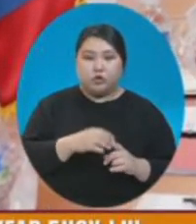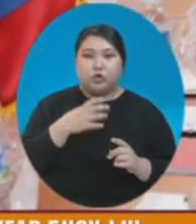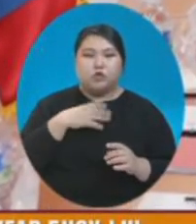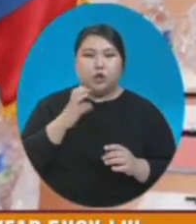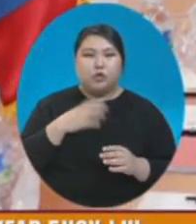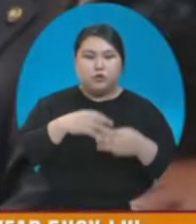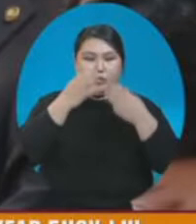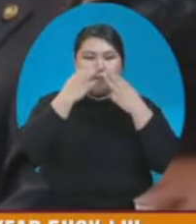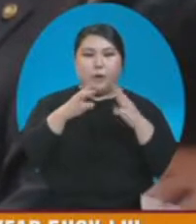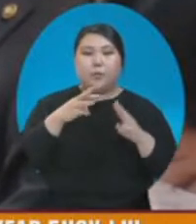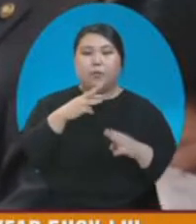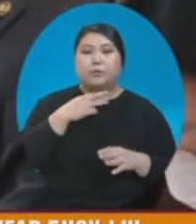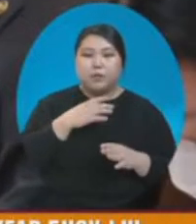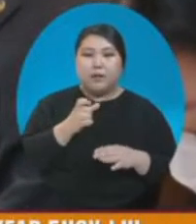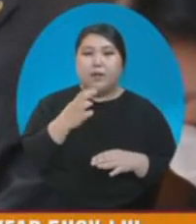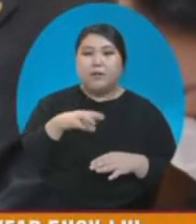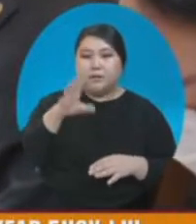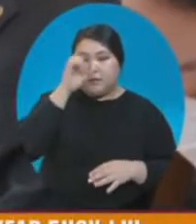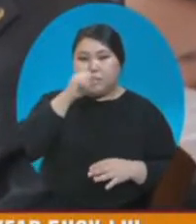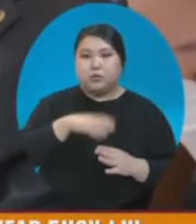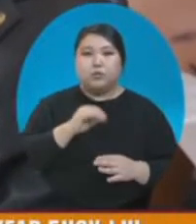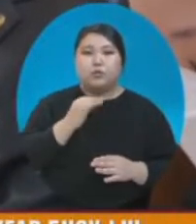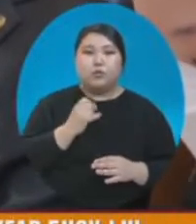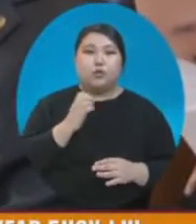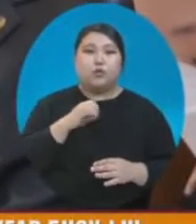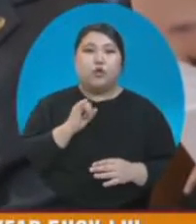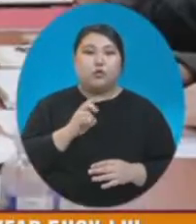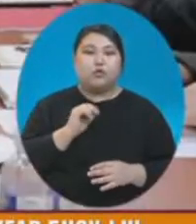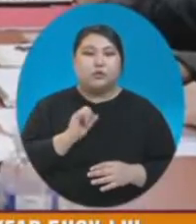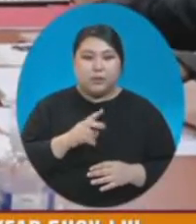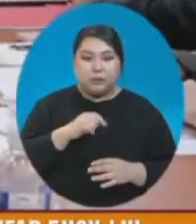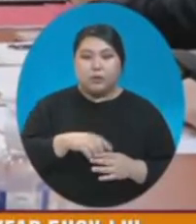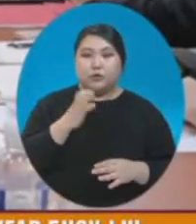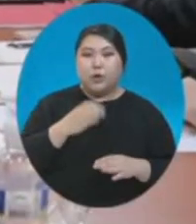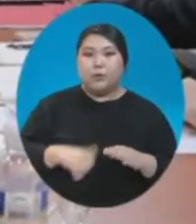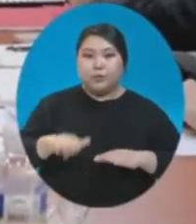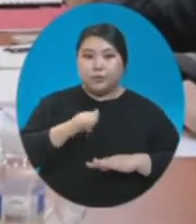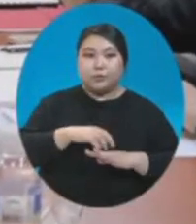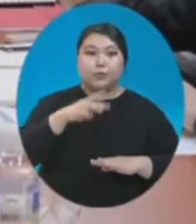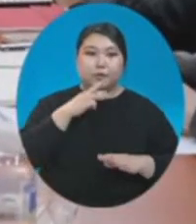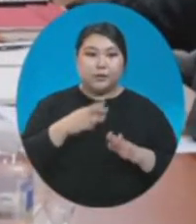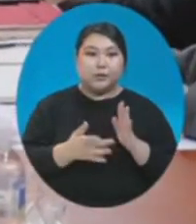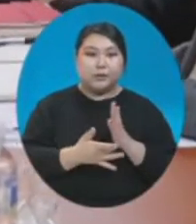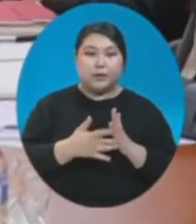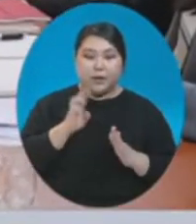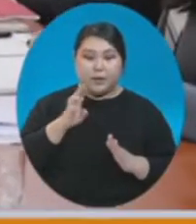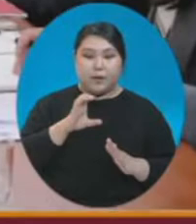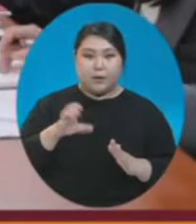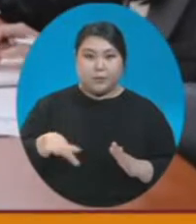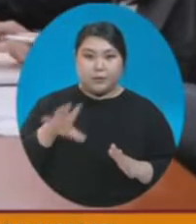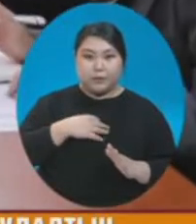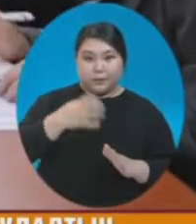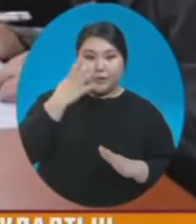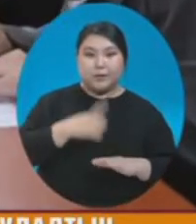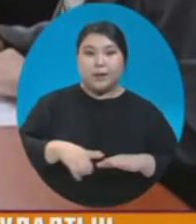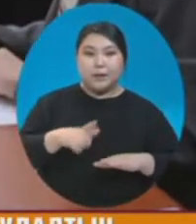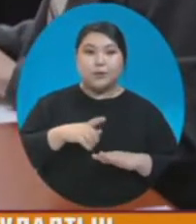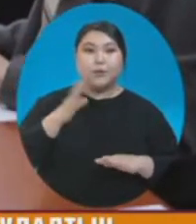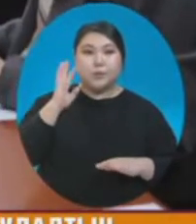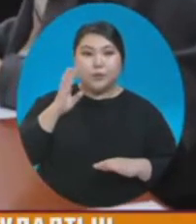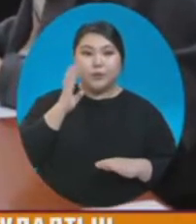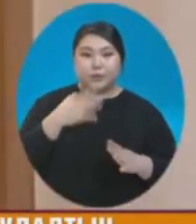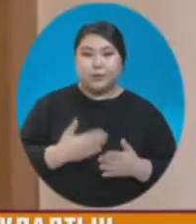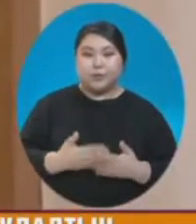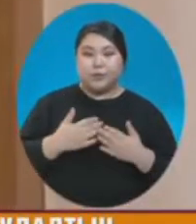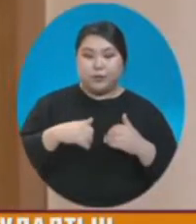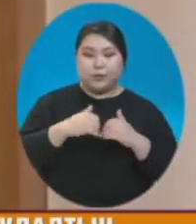мэдээллийн технологийн яамны дэд сайд Жун Ён Чантай уулзлаа. Бүгд найрамдах солонгос улс мэдээллийн технологийн компаниудыг засгийн газрын бодлогоор дэмжиж